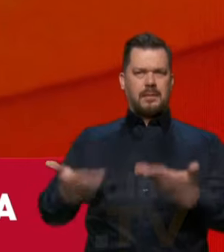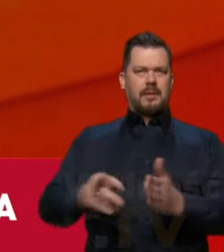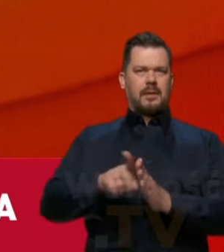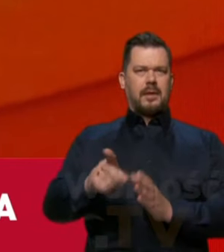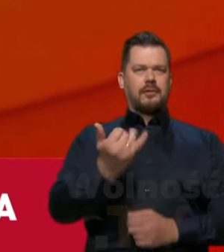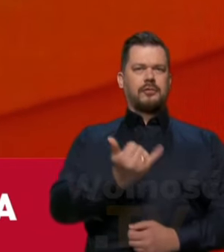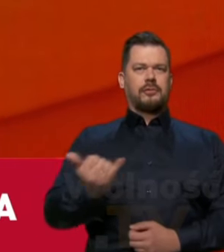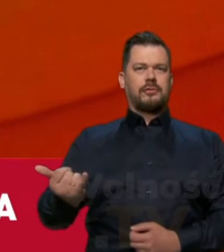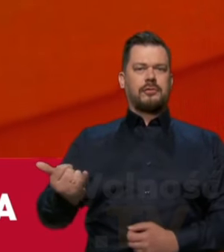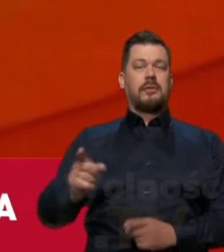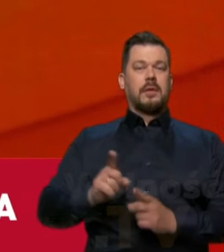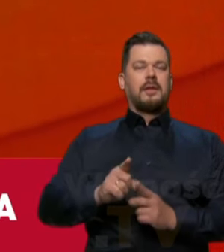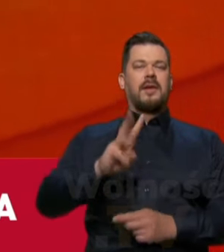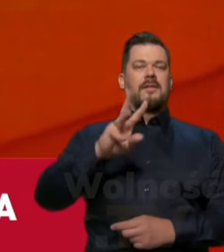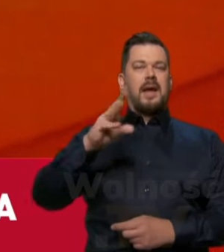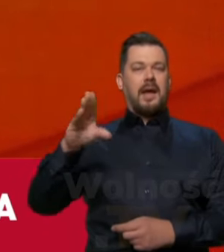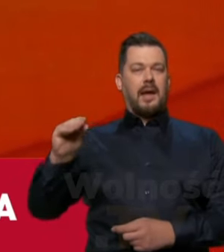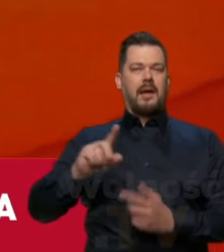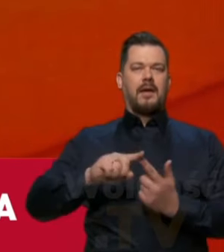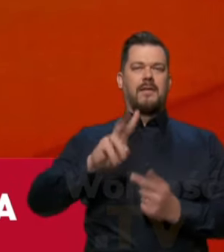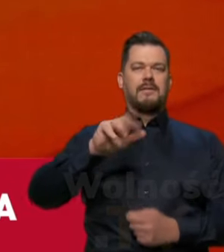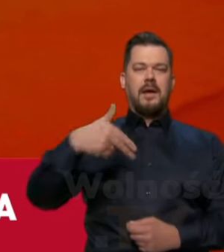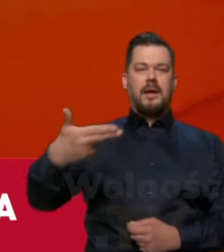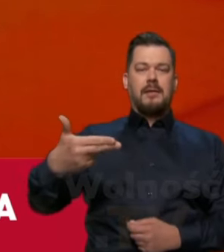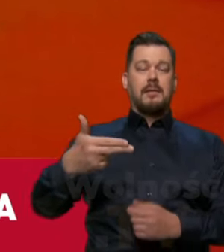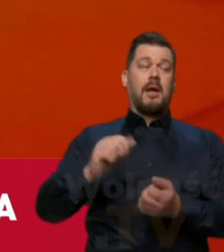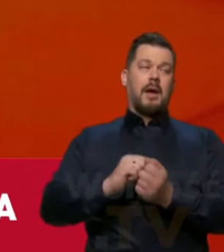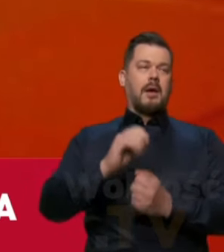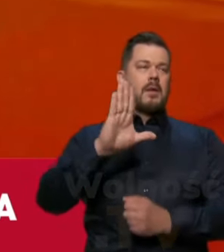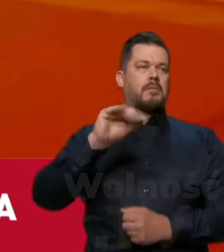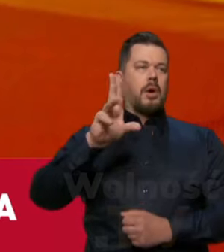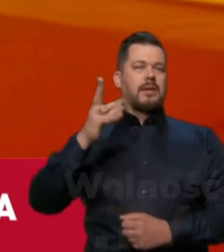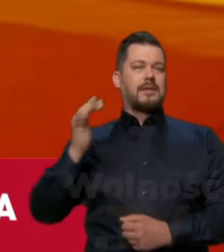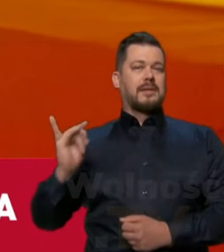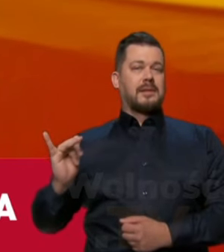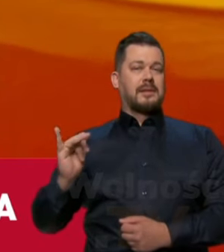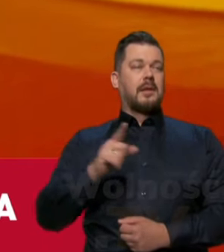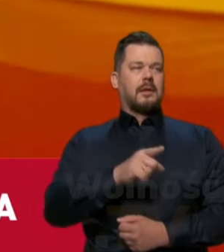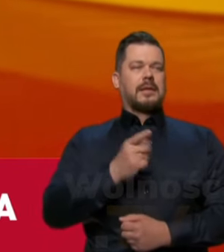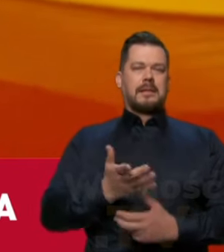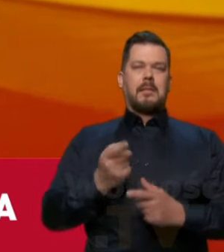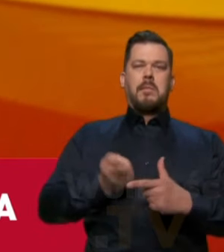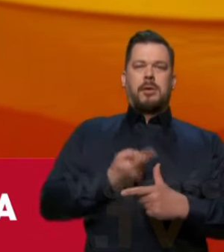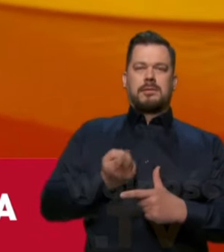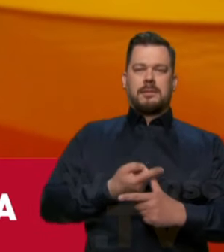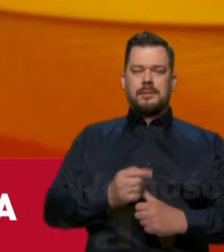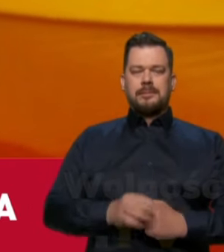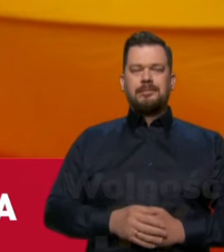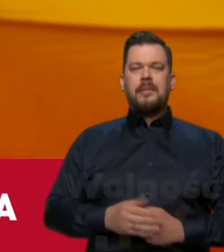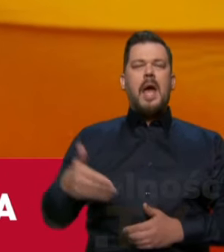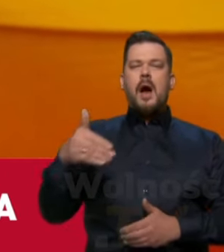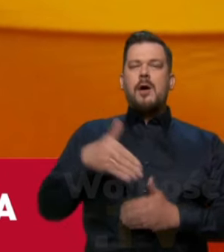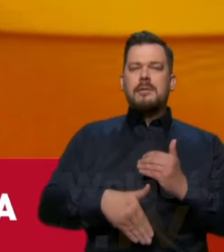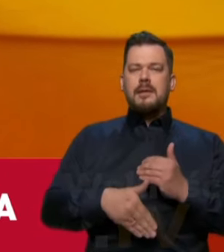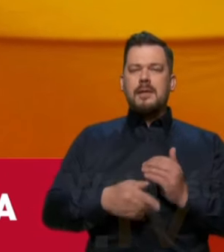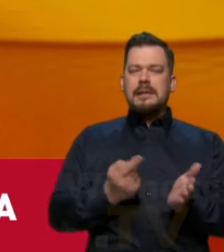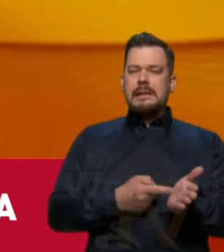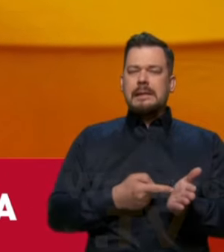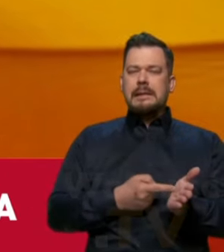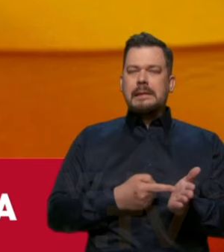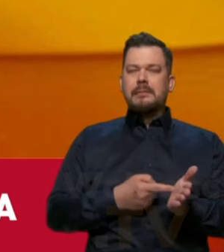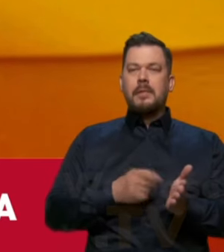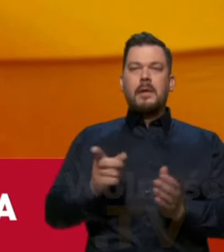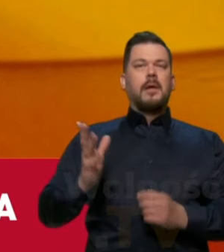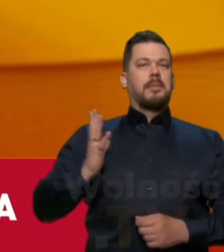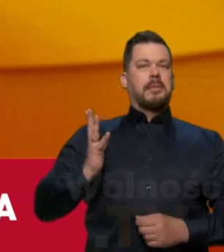dzieci, również w wersji wegetariańskiej i wegańskiej, czy jak woli pan Bocheński, w wersji postnej. I ostatnia ważna rzecz.